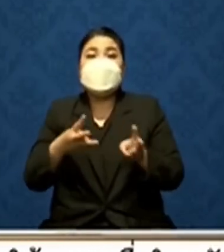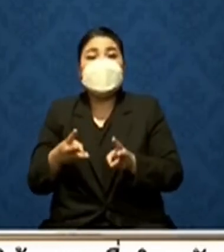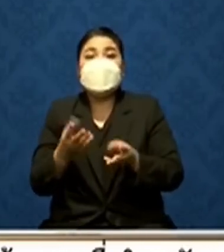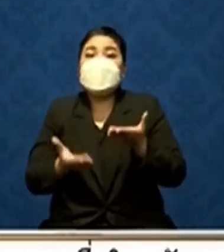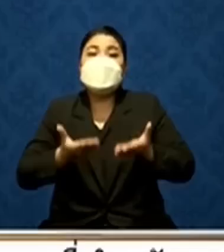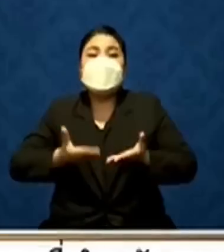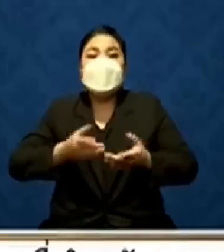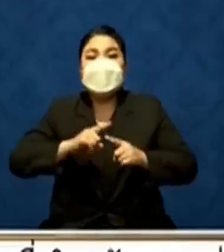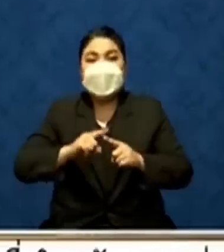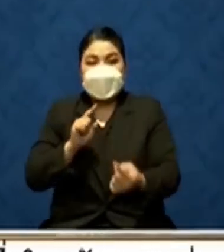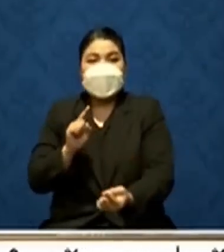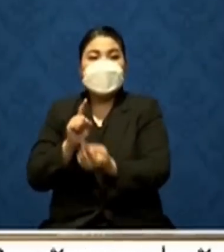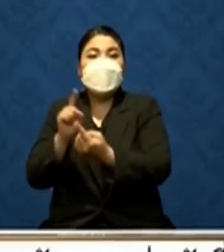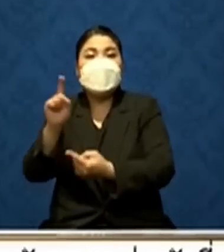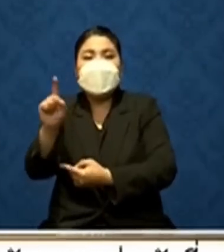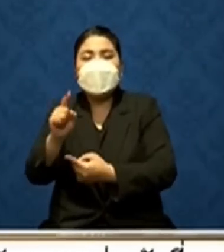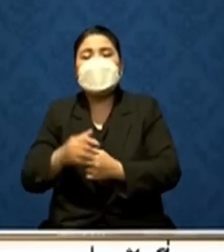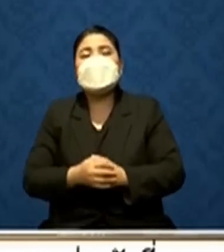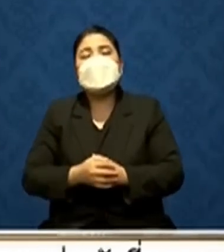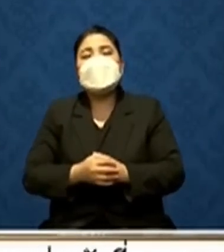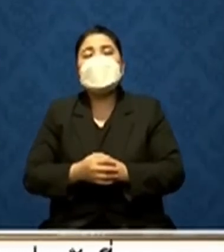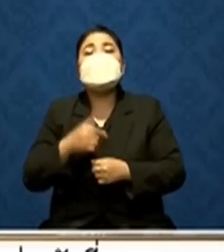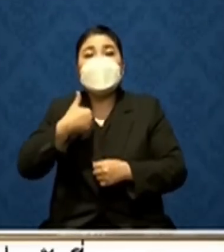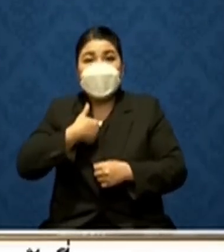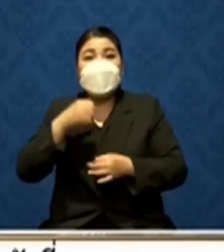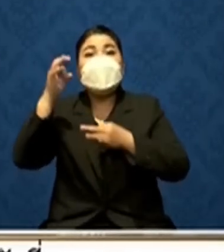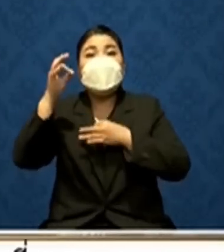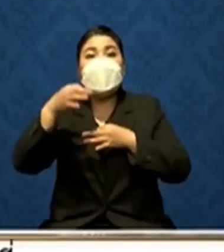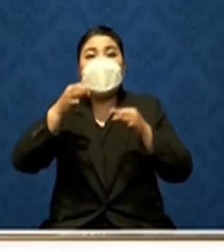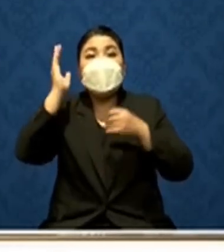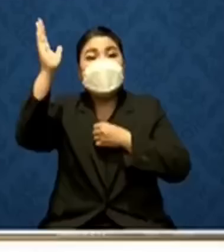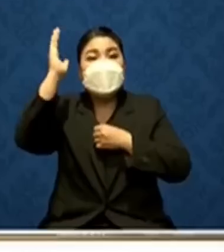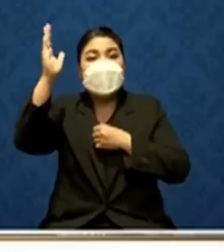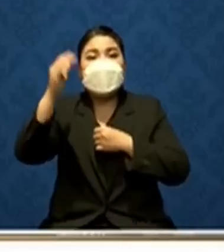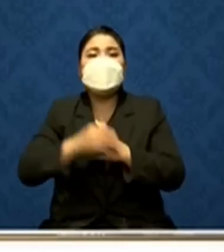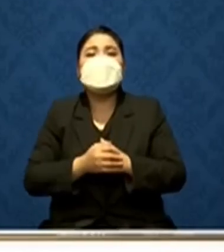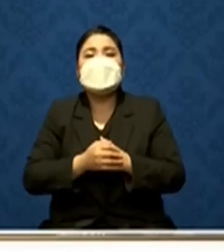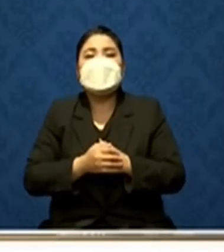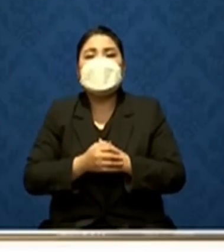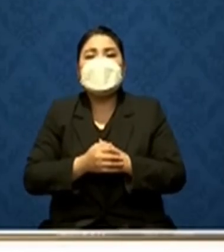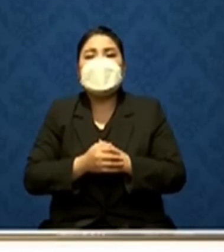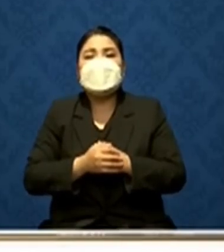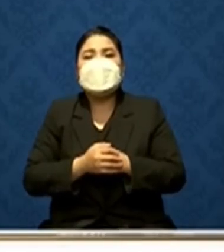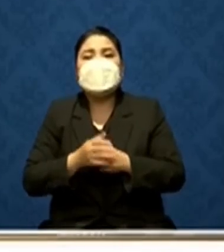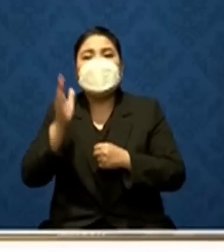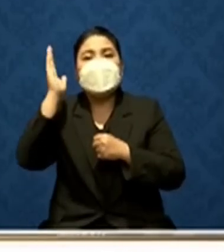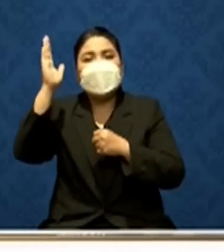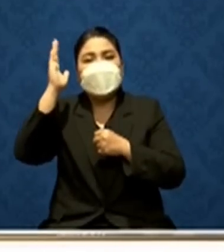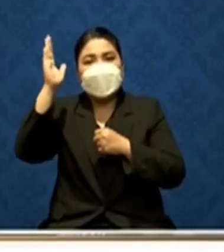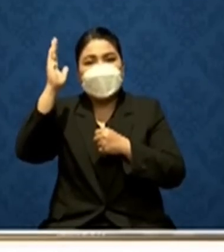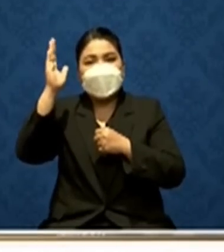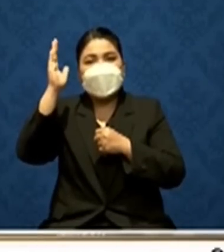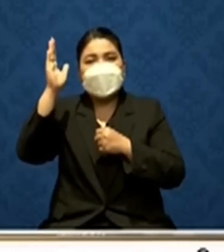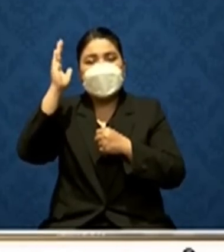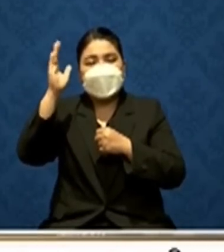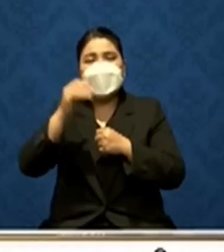นะครับท่านมานานครับอยู่ในการอธิบายของผมส่วนหนึ่งและการอธิบายของเพื่อนสมาชิกส่วนหนึ่งจะ